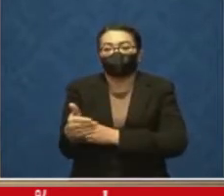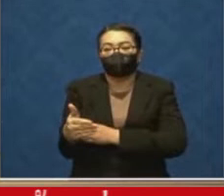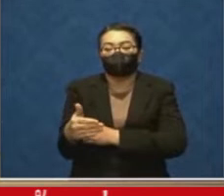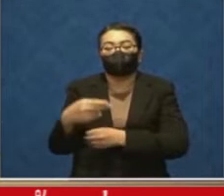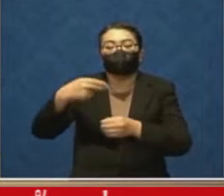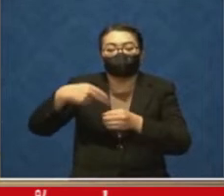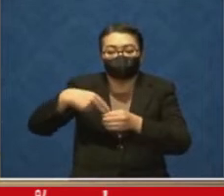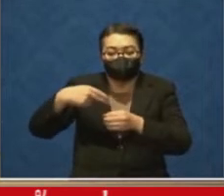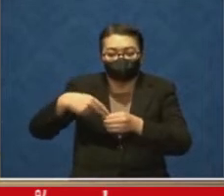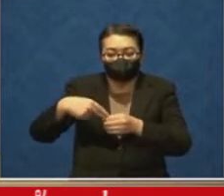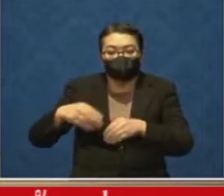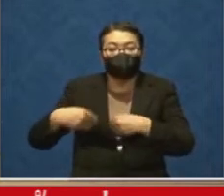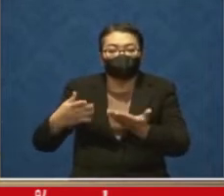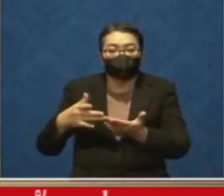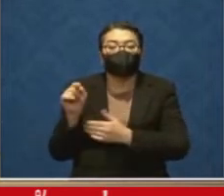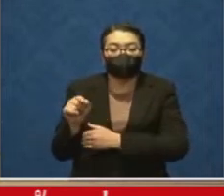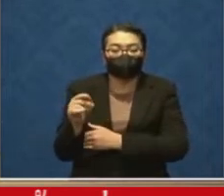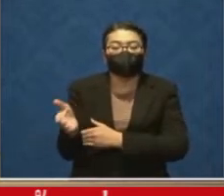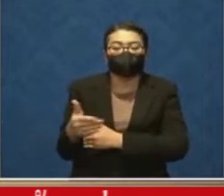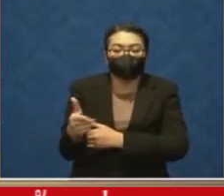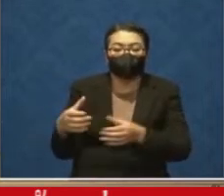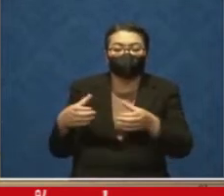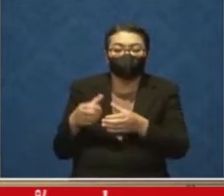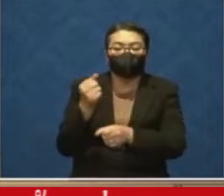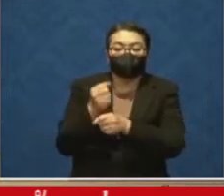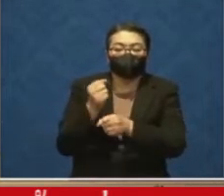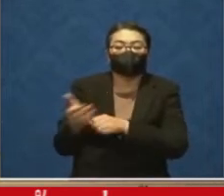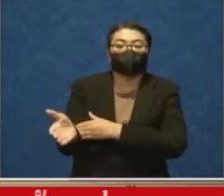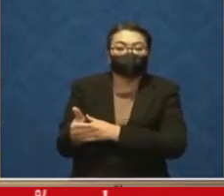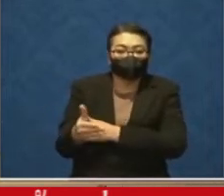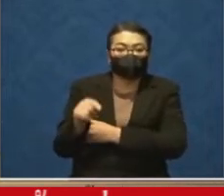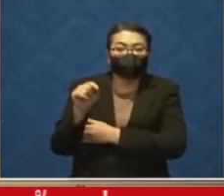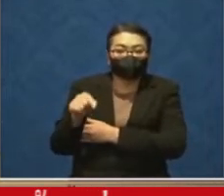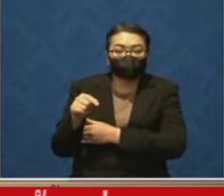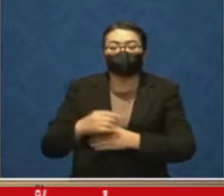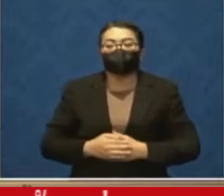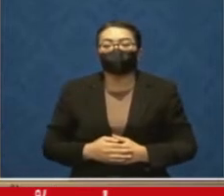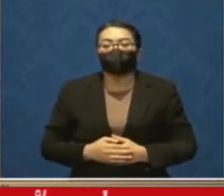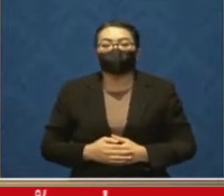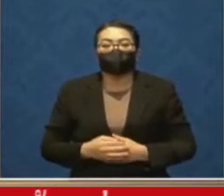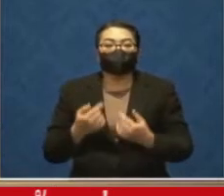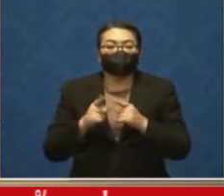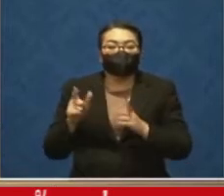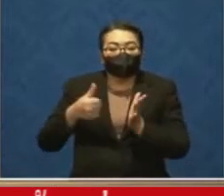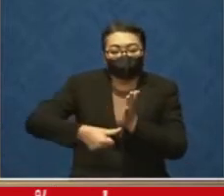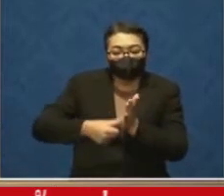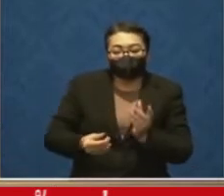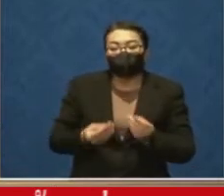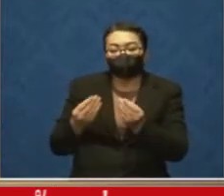่ง หากินให้ ประเทศย ใน หนาน้ำ สากนนะัแต่ว่าเรื่องนี้เนยเป็ ผ